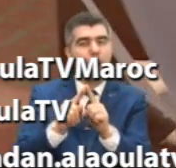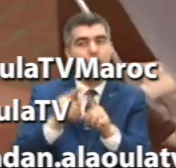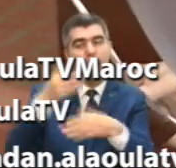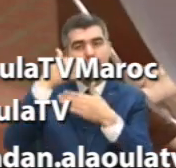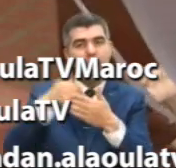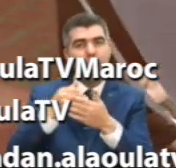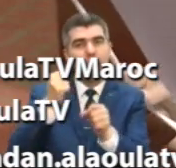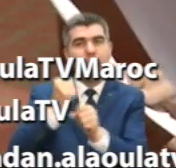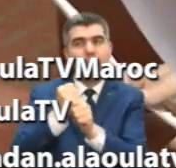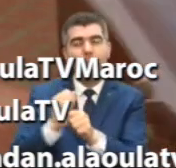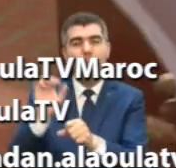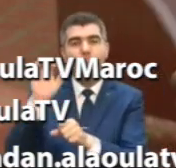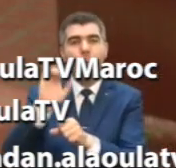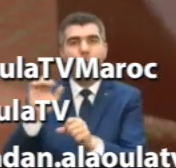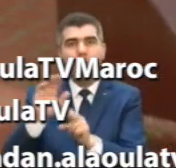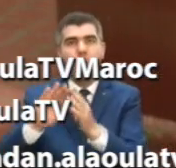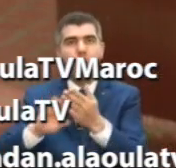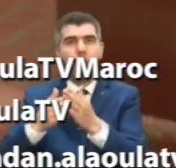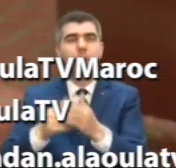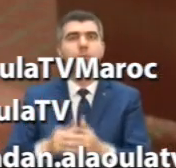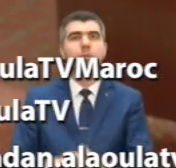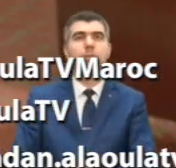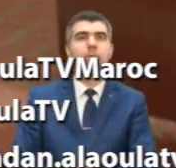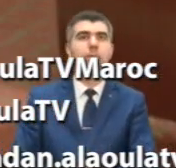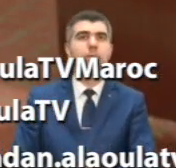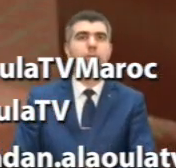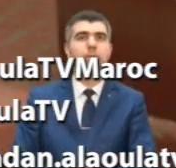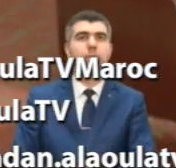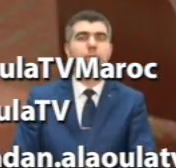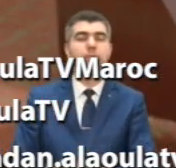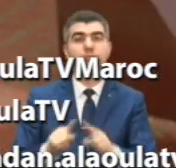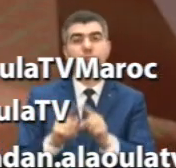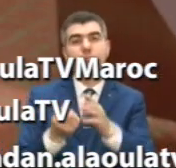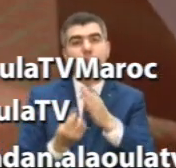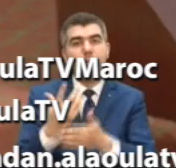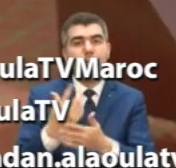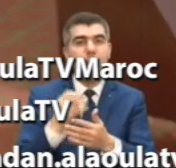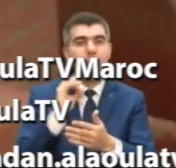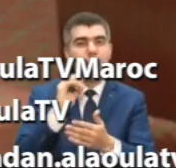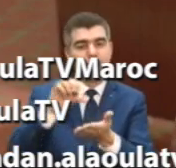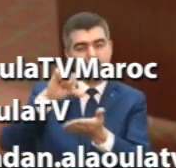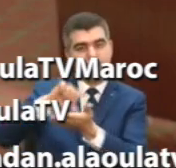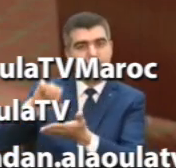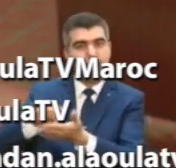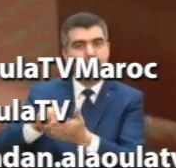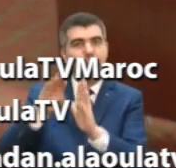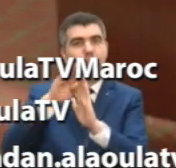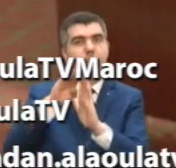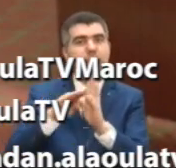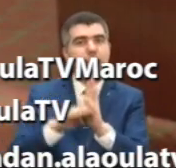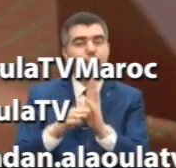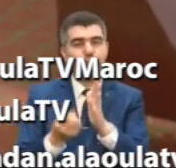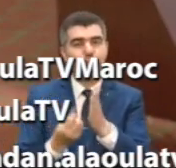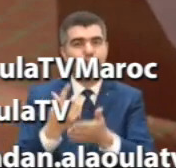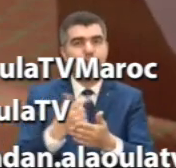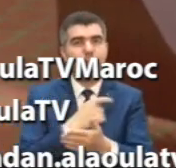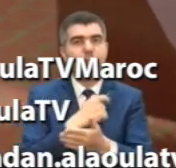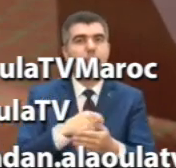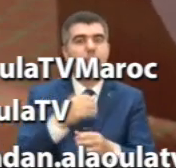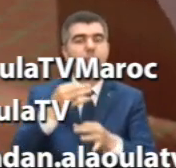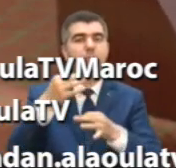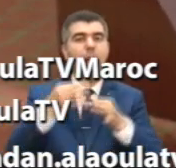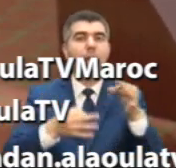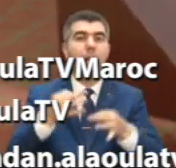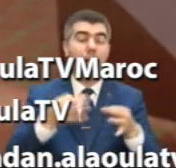وتقديم الخدمات القضائية والإدارية لهم. تم استحداث واحد الخلية مركزية لمتابعة هذا العمل في المحاكم،